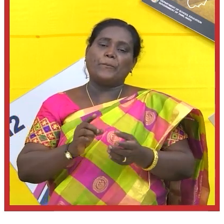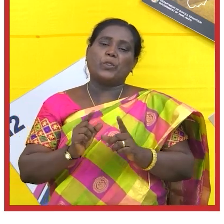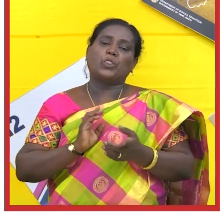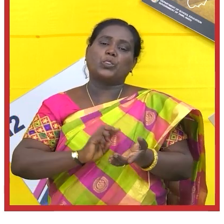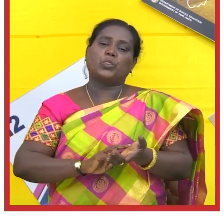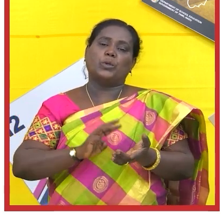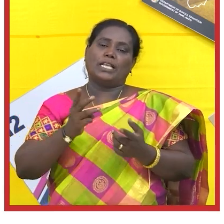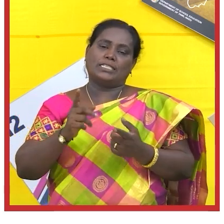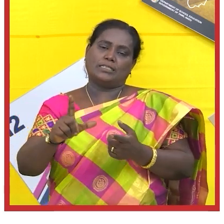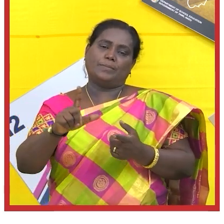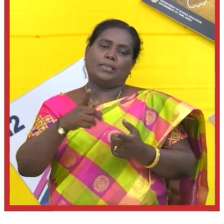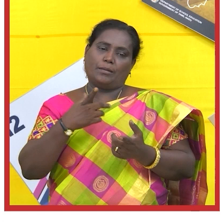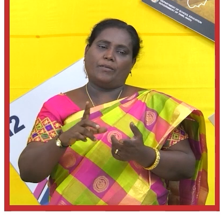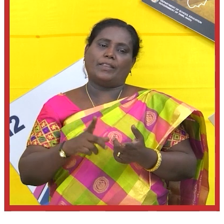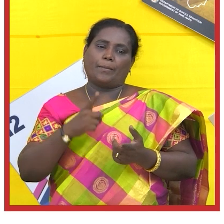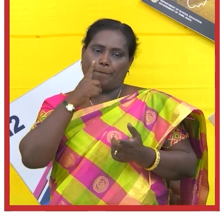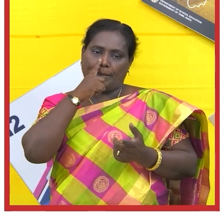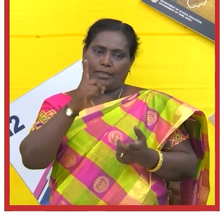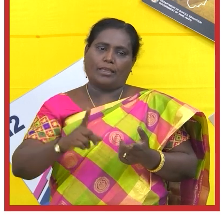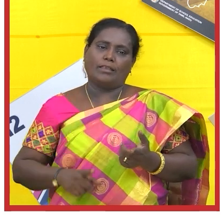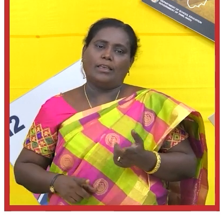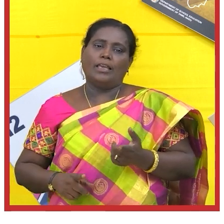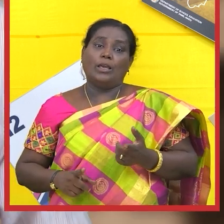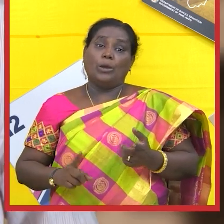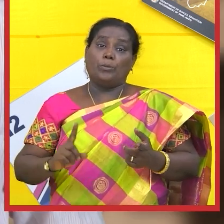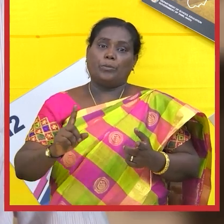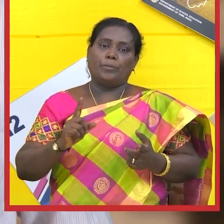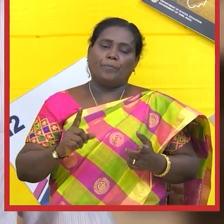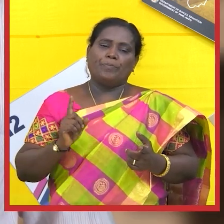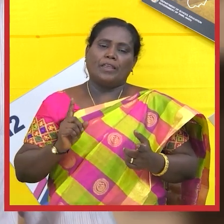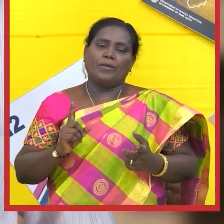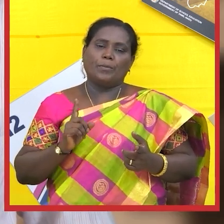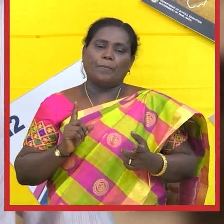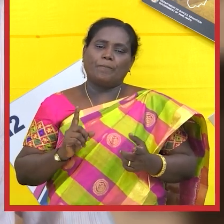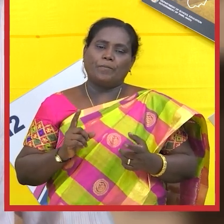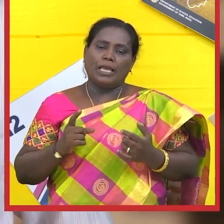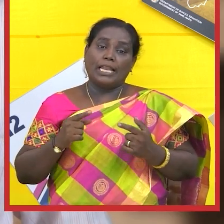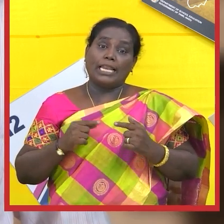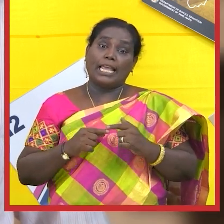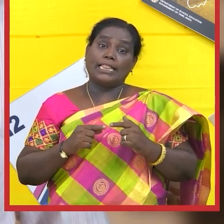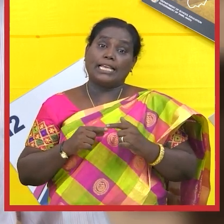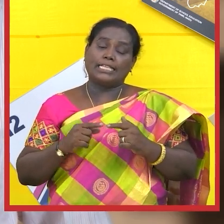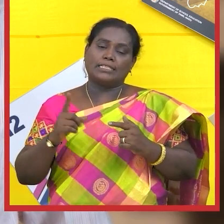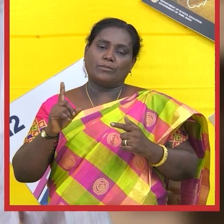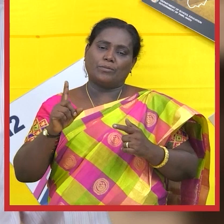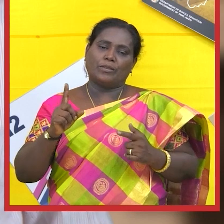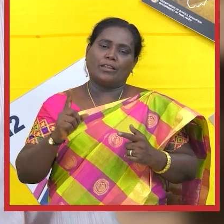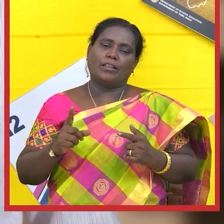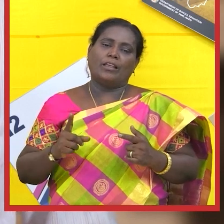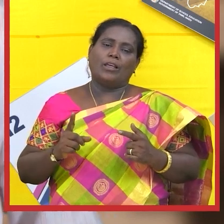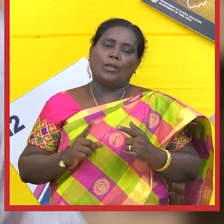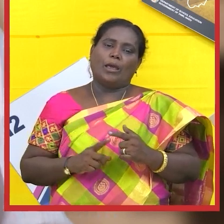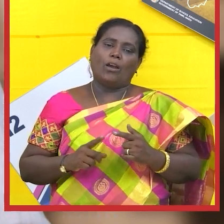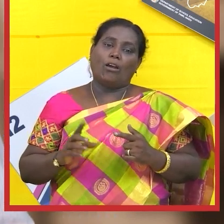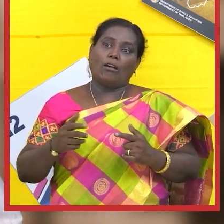பெரியார் பாடம் நீதிக்கட்சியினுடைய சாதனைகள் நான் உங்களுக்கு சொல்லும் பொழுது நீதிக்கட்சியினுடைய அரசியலில் பெண்கள் பங்கேற்பதை